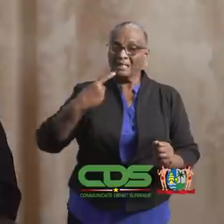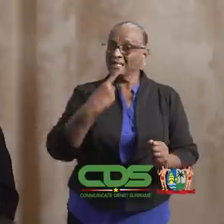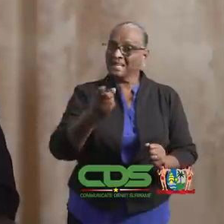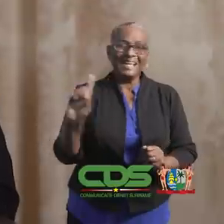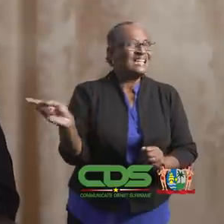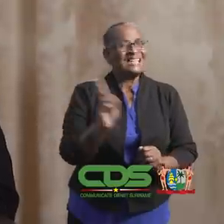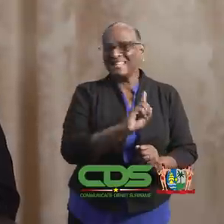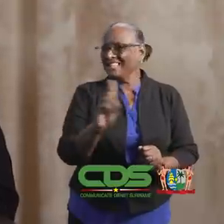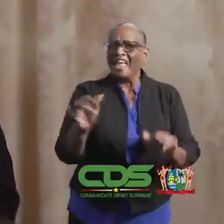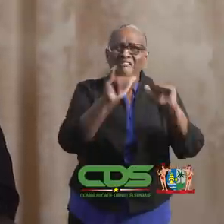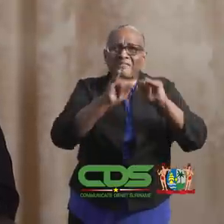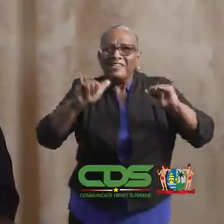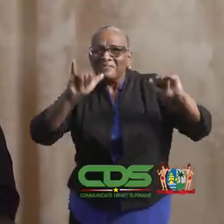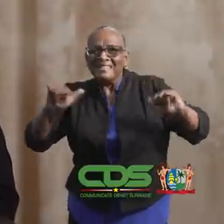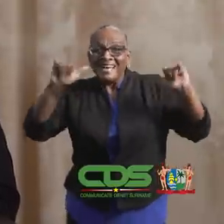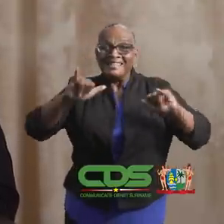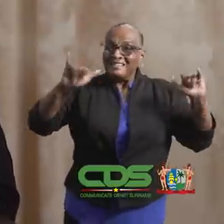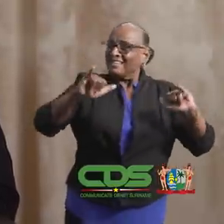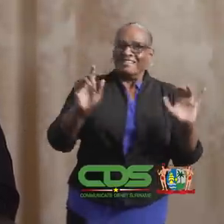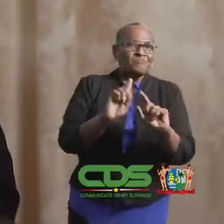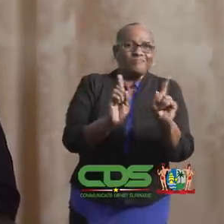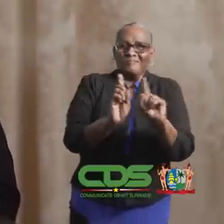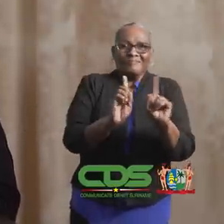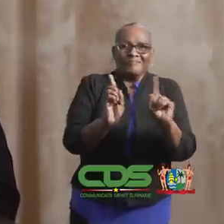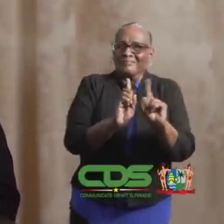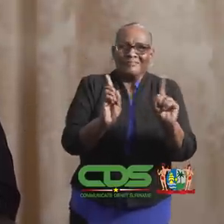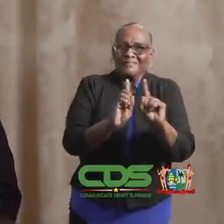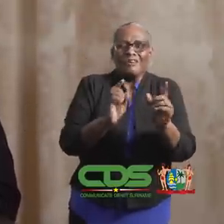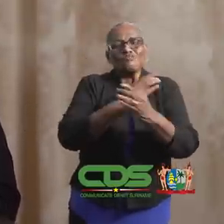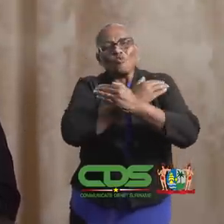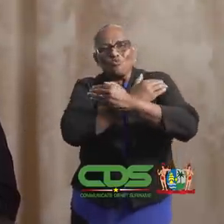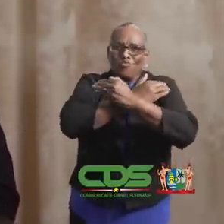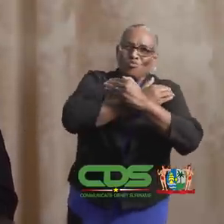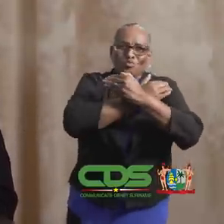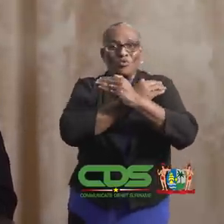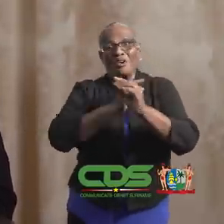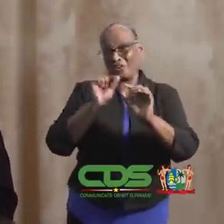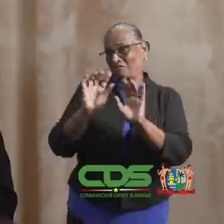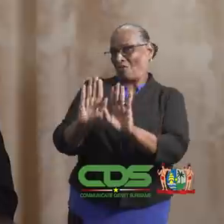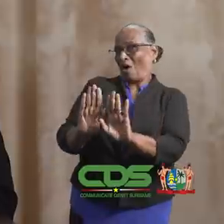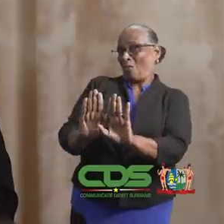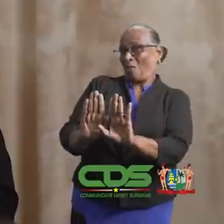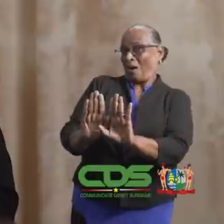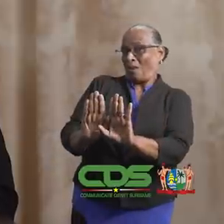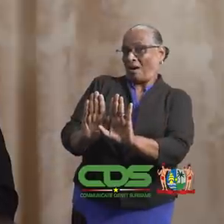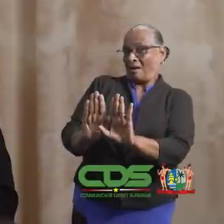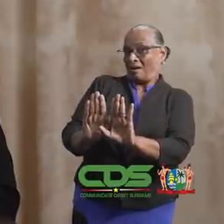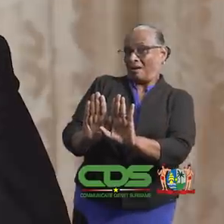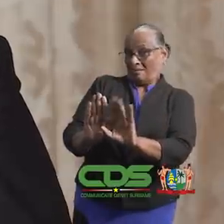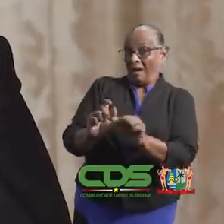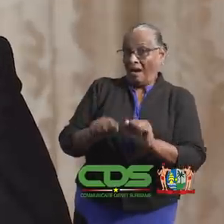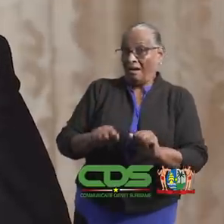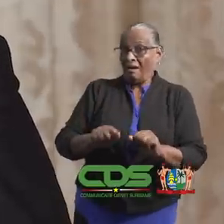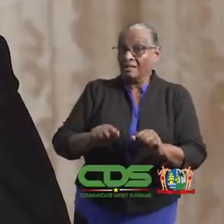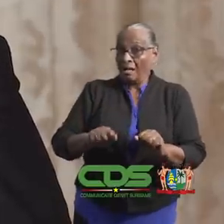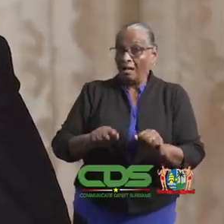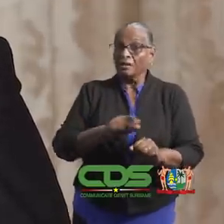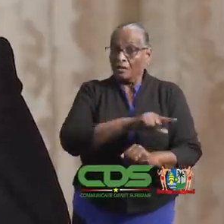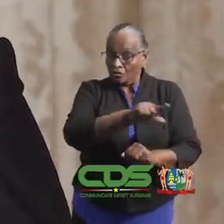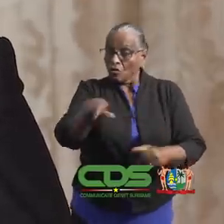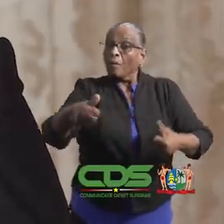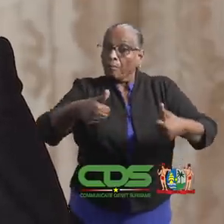kunnen nog niet uitbundig feesten. Nee, die warme brasa's moeten nog even uitblijven. Ja, Het is uw